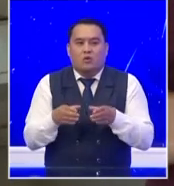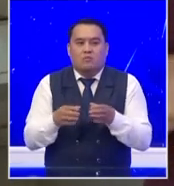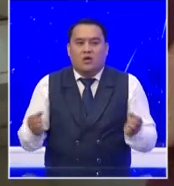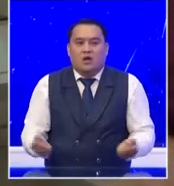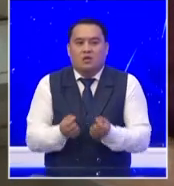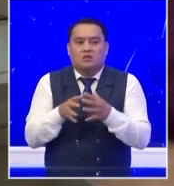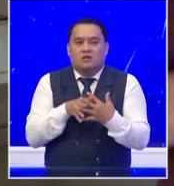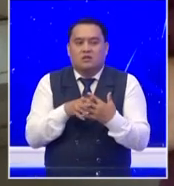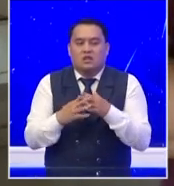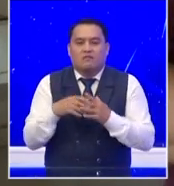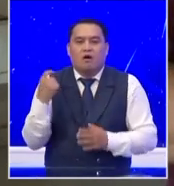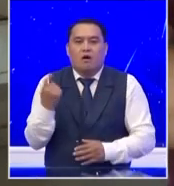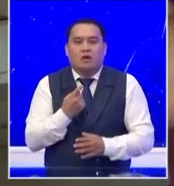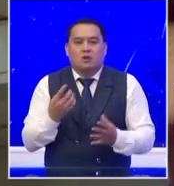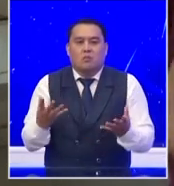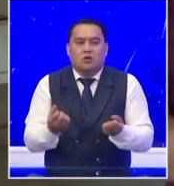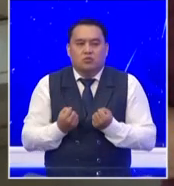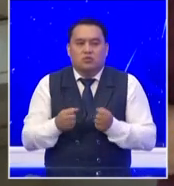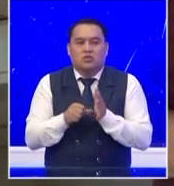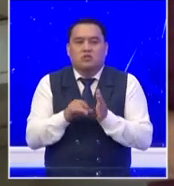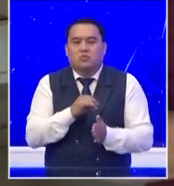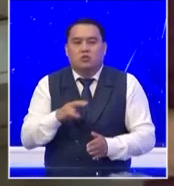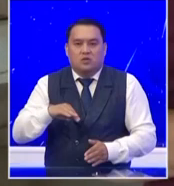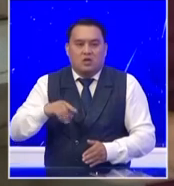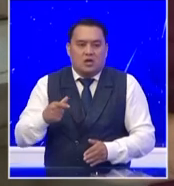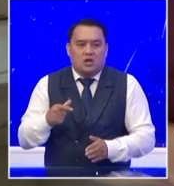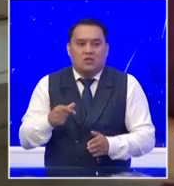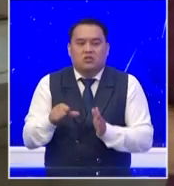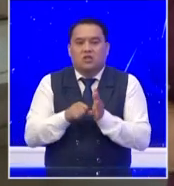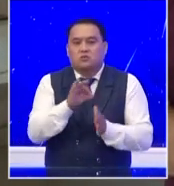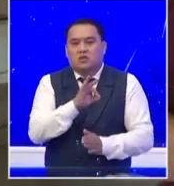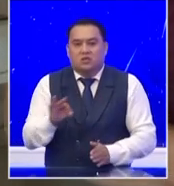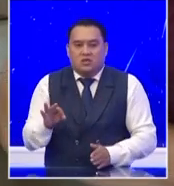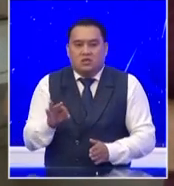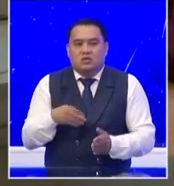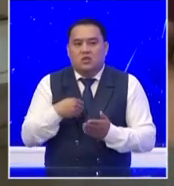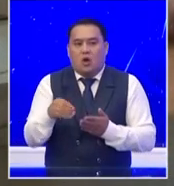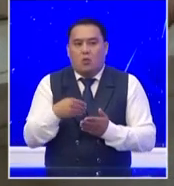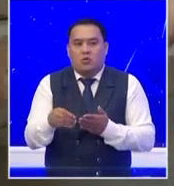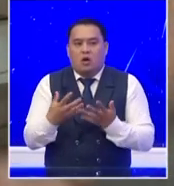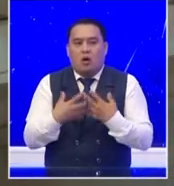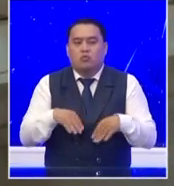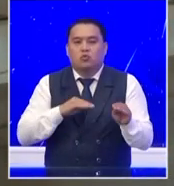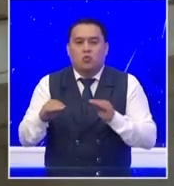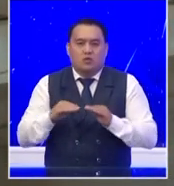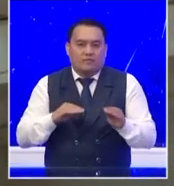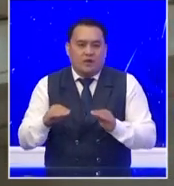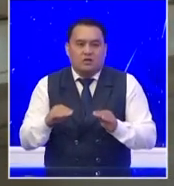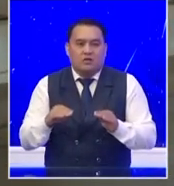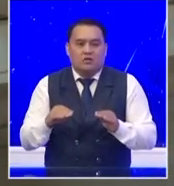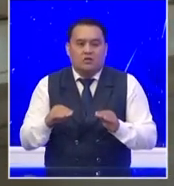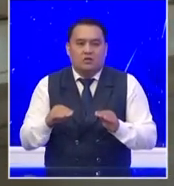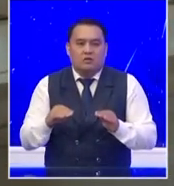поддержка сельского хозяйства получил 6 миллионов тенге под 6%. И закупил весь оборудование, что надо на